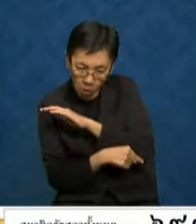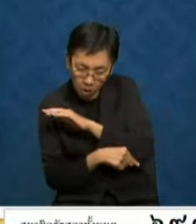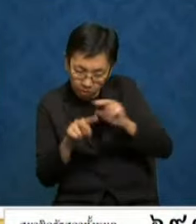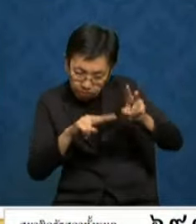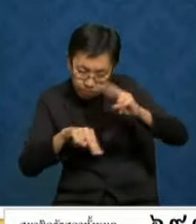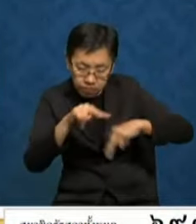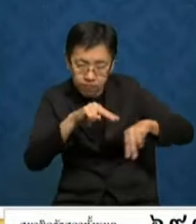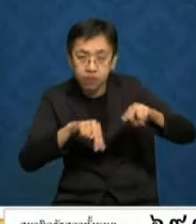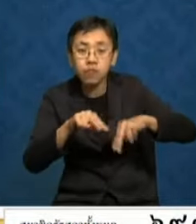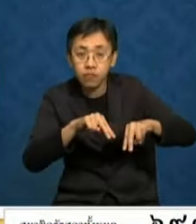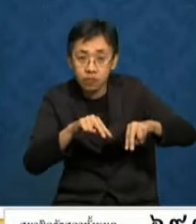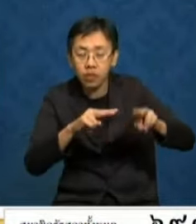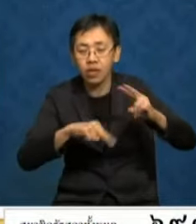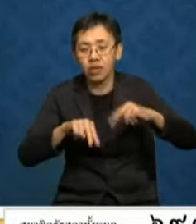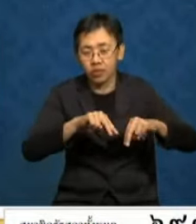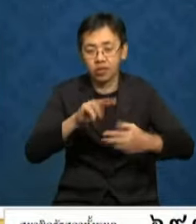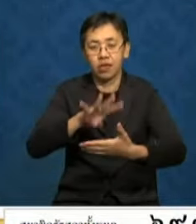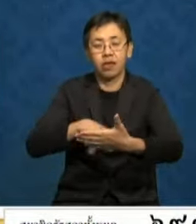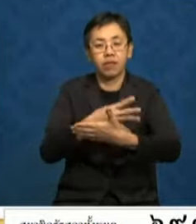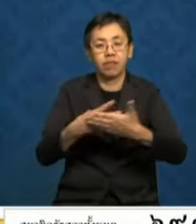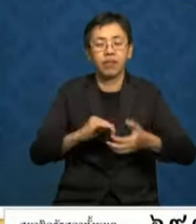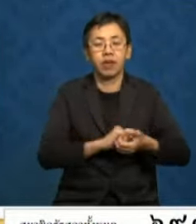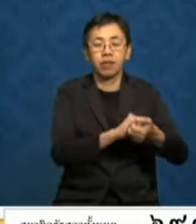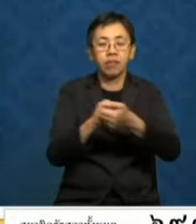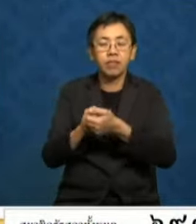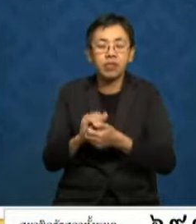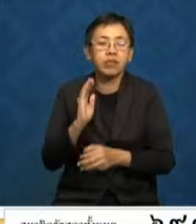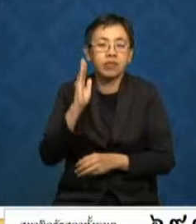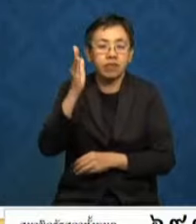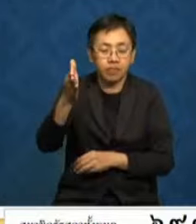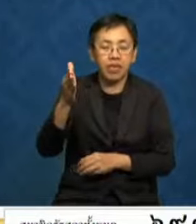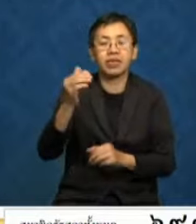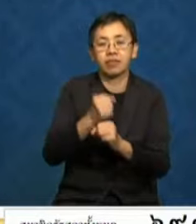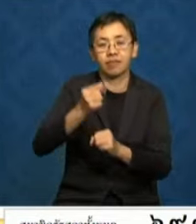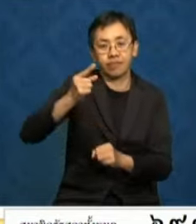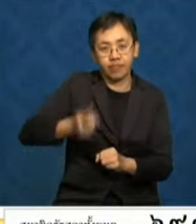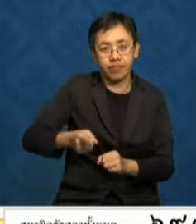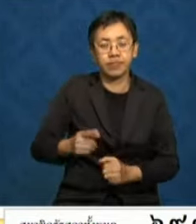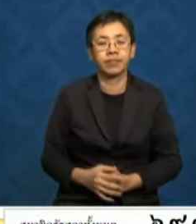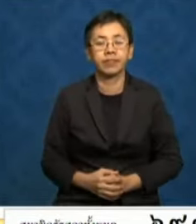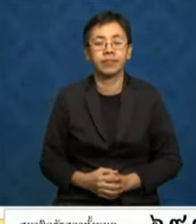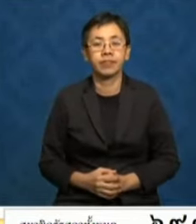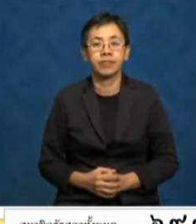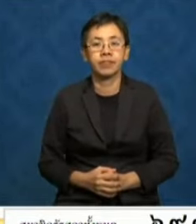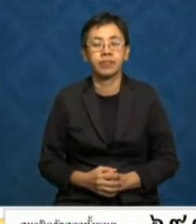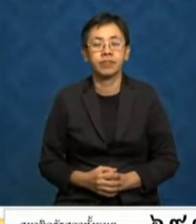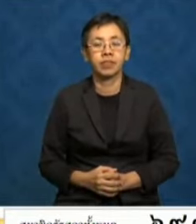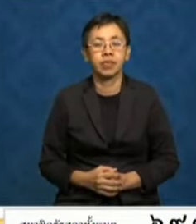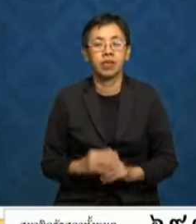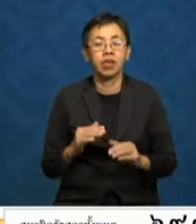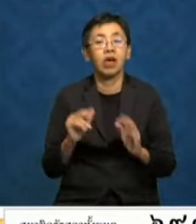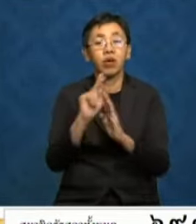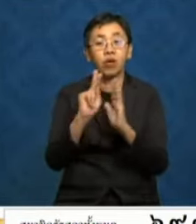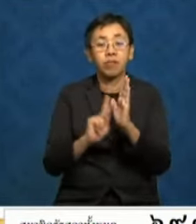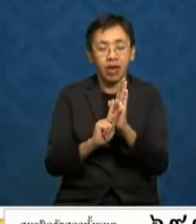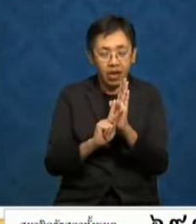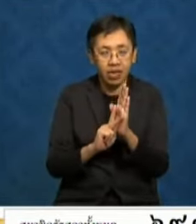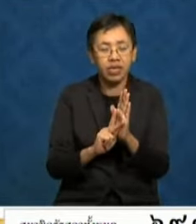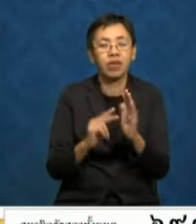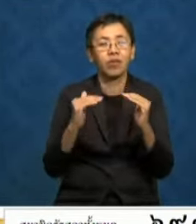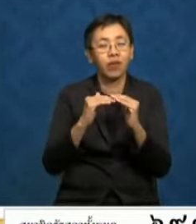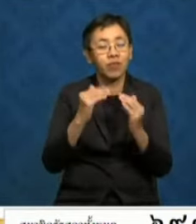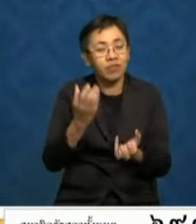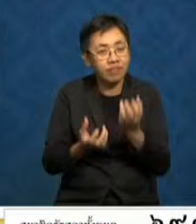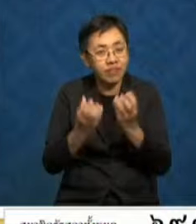จะทำให้มีแผนดำเนินการความร่วมมือต่อไปร่วมกันนะครับอย่างจริงจังการยกระดับด้านกฎหมายและกระบวนการยุติ